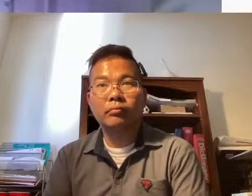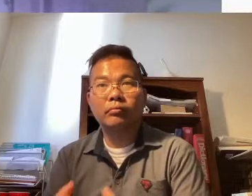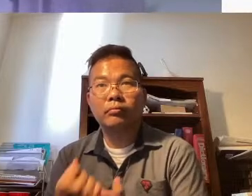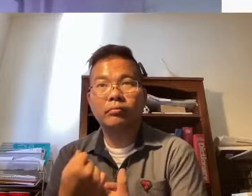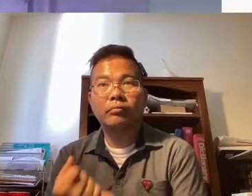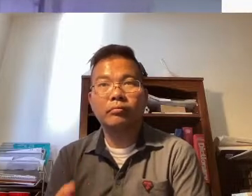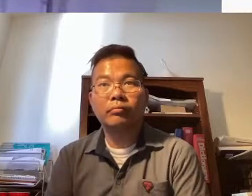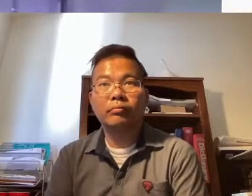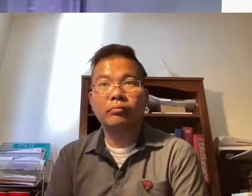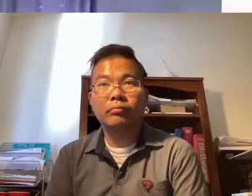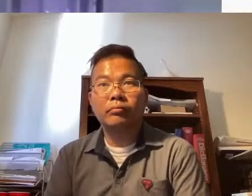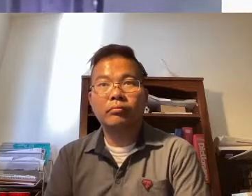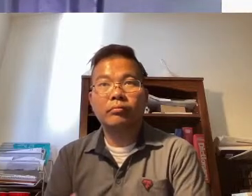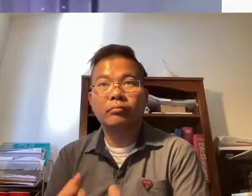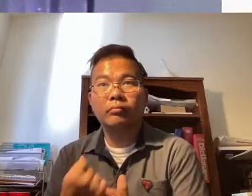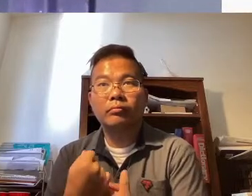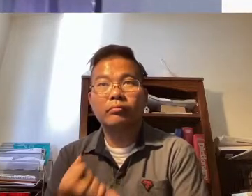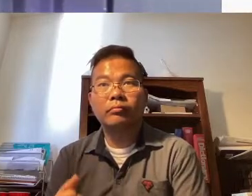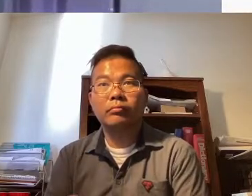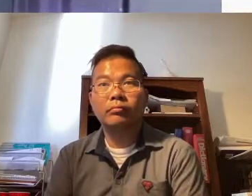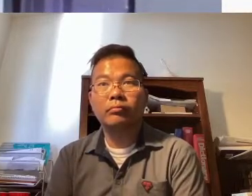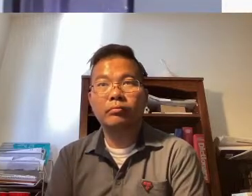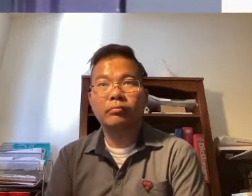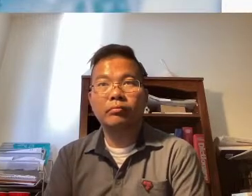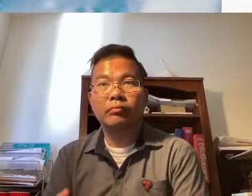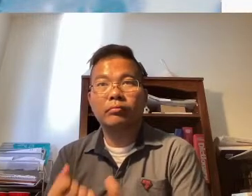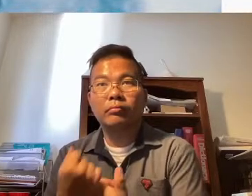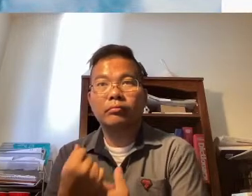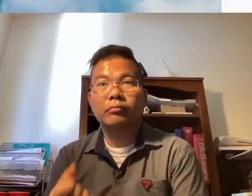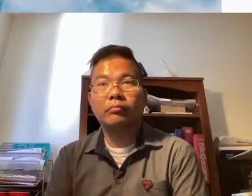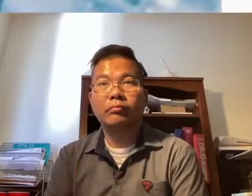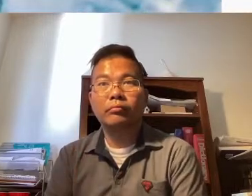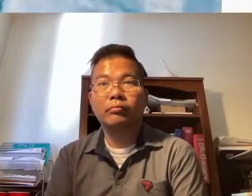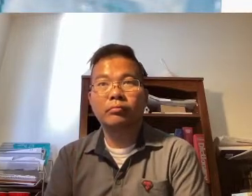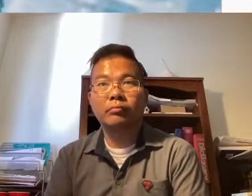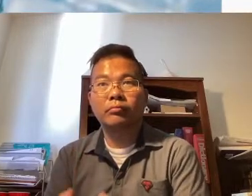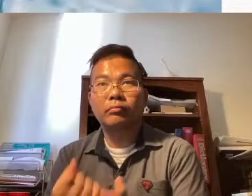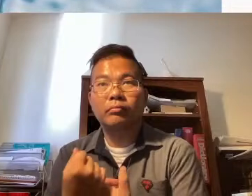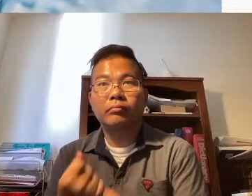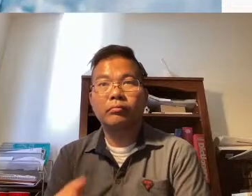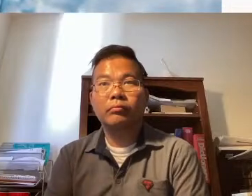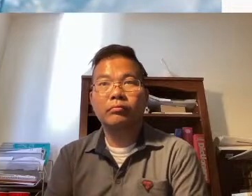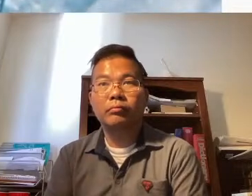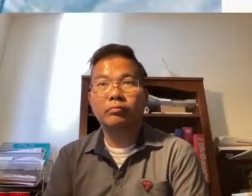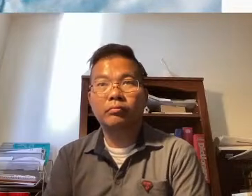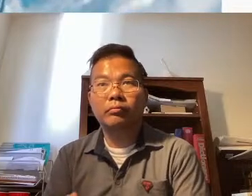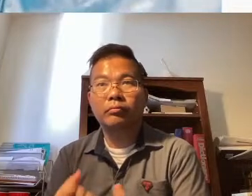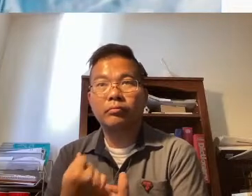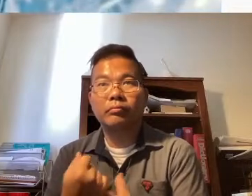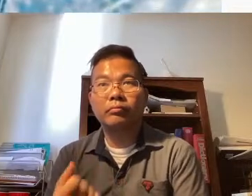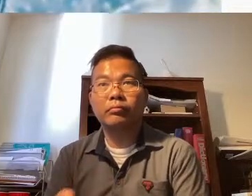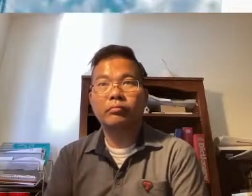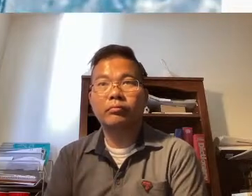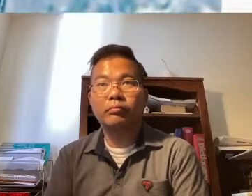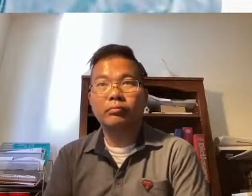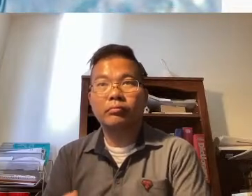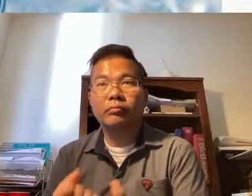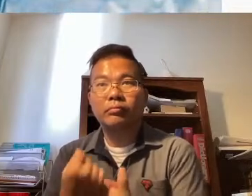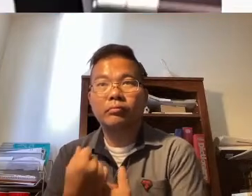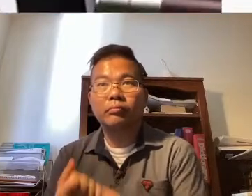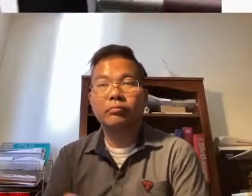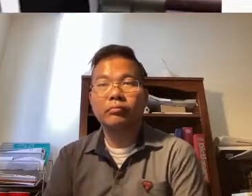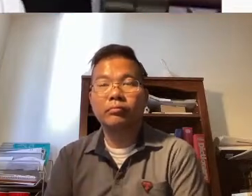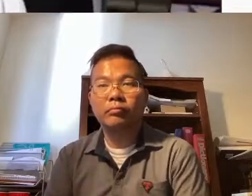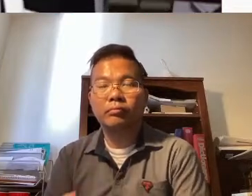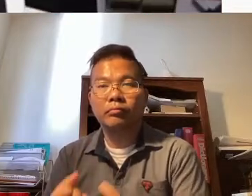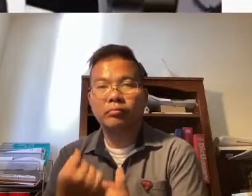như thế nào và đồng tiền ra vô như thế nào thì có cơ quan thứ ba để xác nhận thôi. Thậm chí là bây giờ quý vị nhìn thấy là Hoài Linh có thể là chứng minh